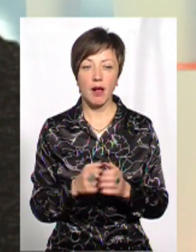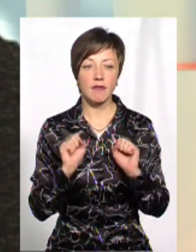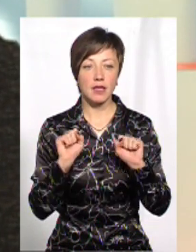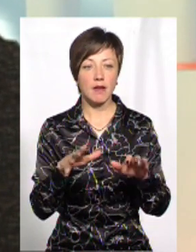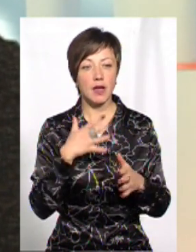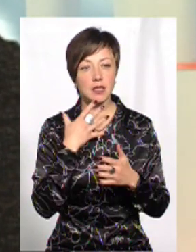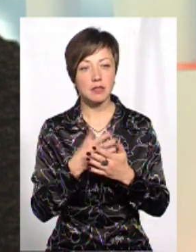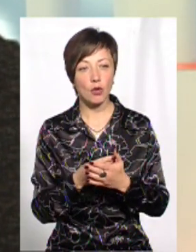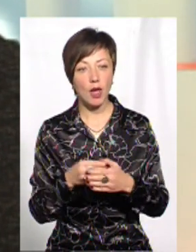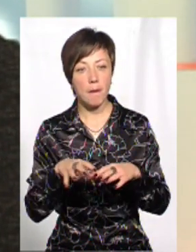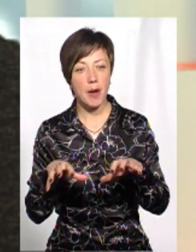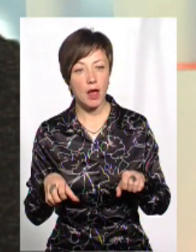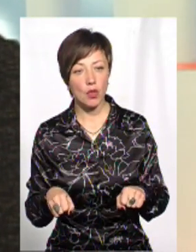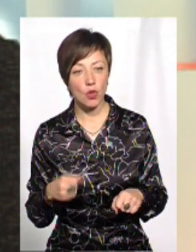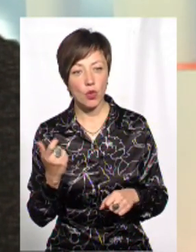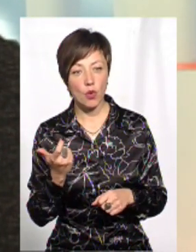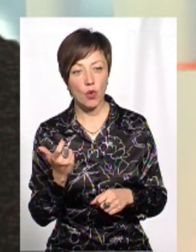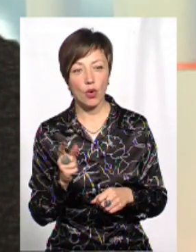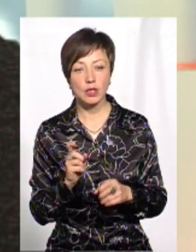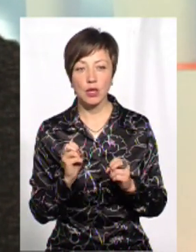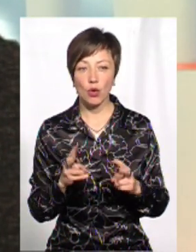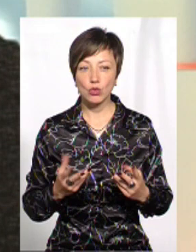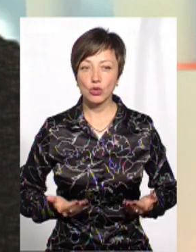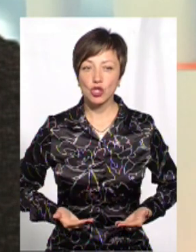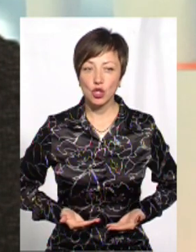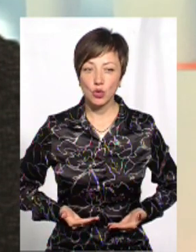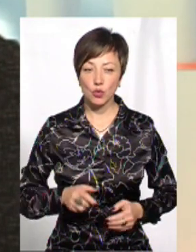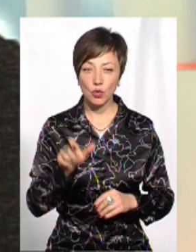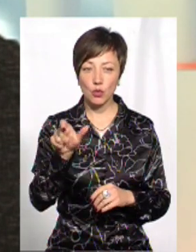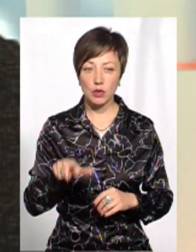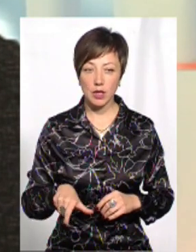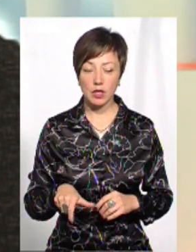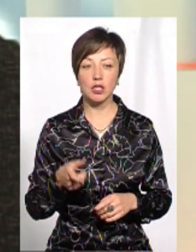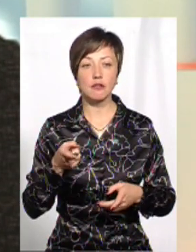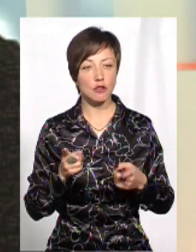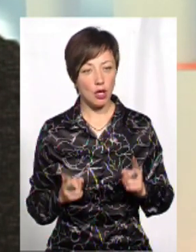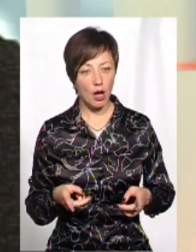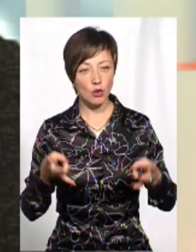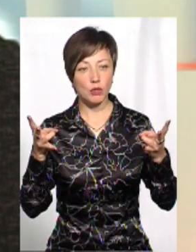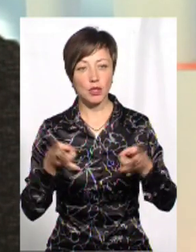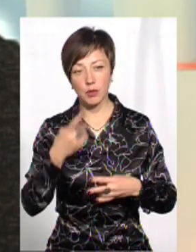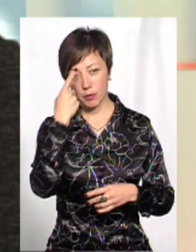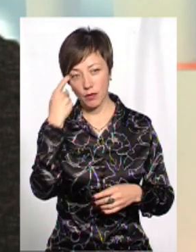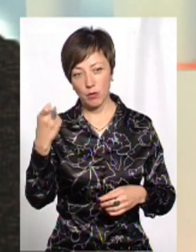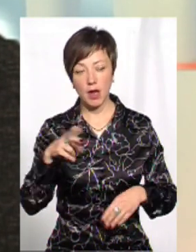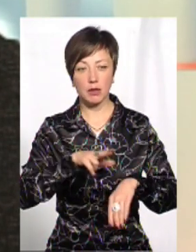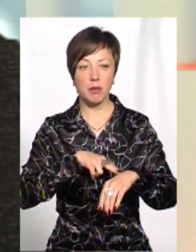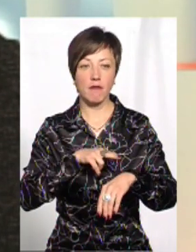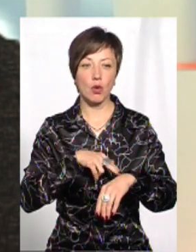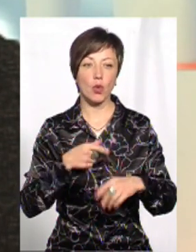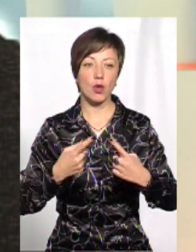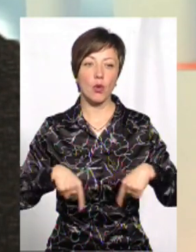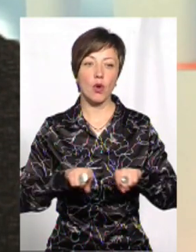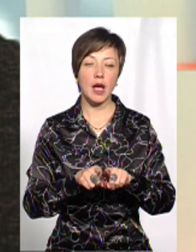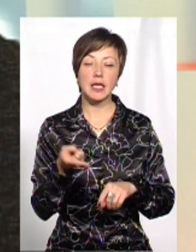наприклад, своє майно, чи загрожує життю людини, то, звичайно, потрібно повідомляти правоохоронні